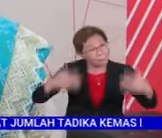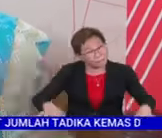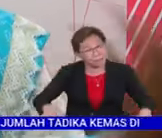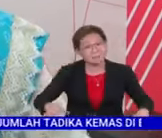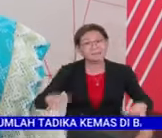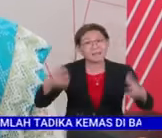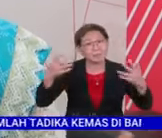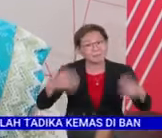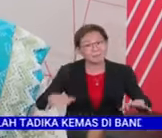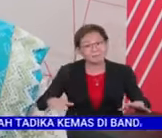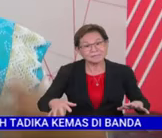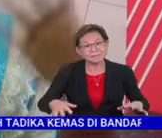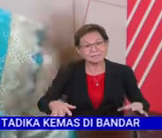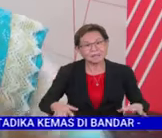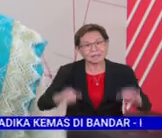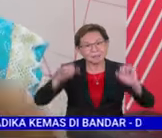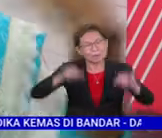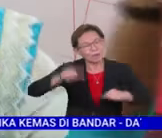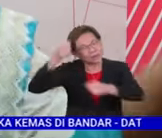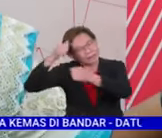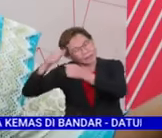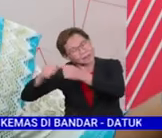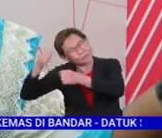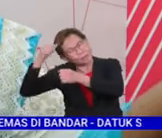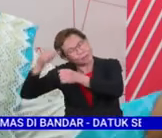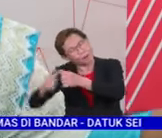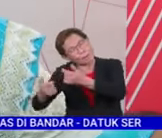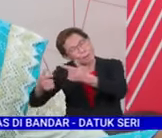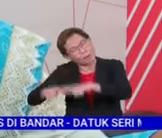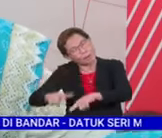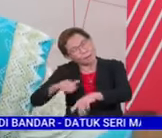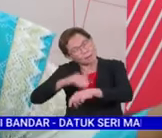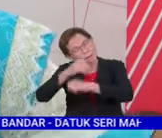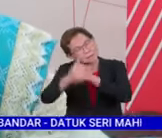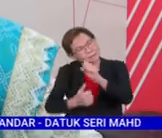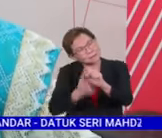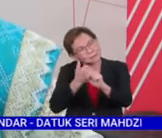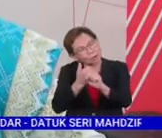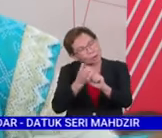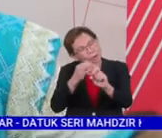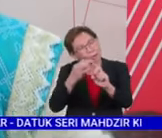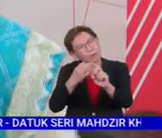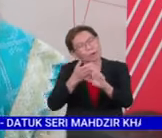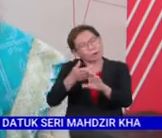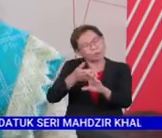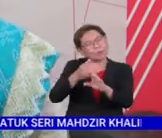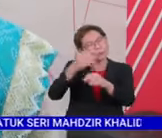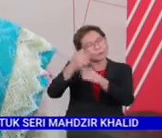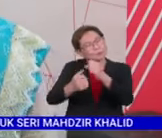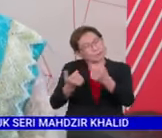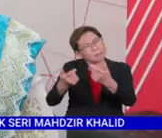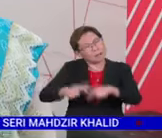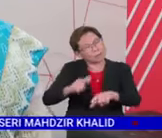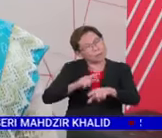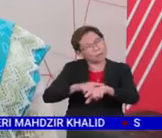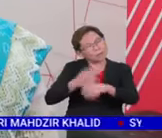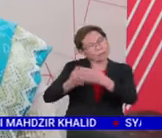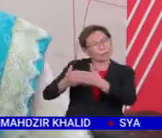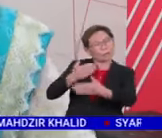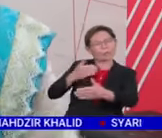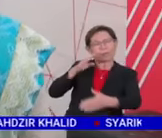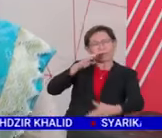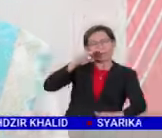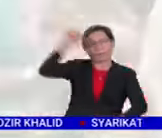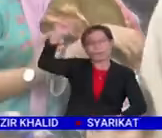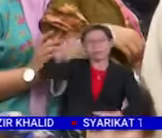kita pun boleh ingatkan apa yang laku pada masa sebelum merdeka tu, macam tu kan. So